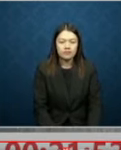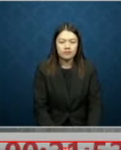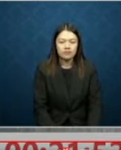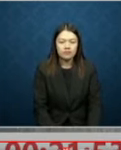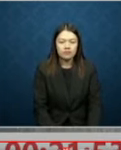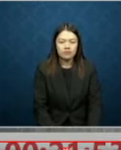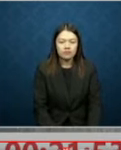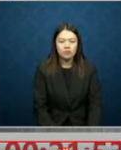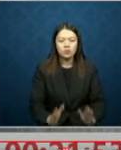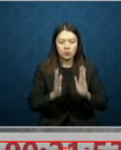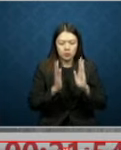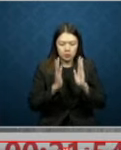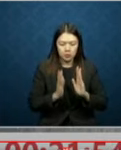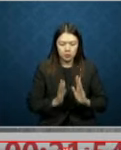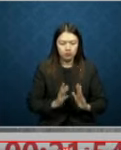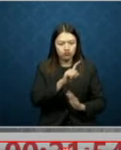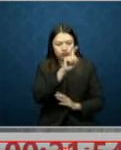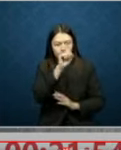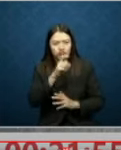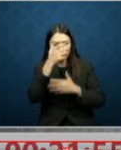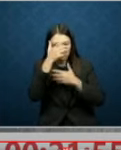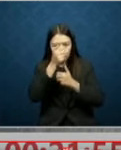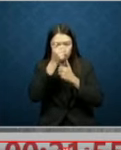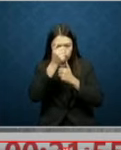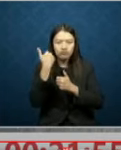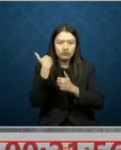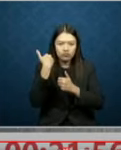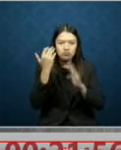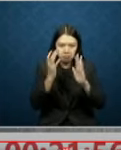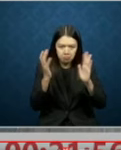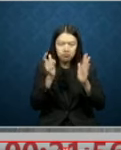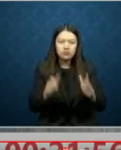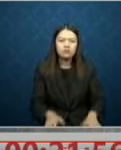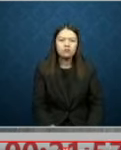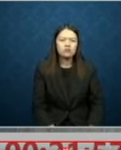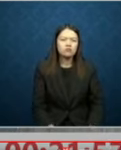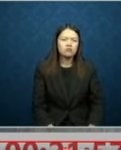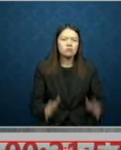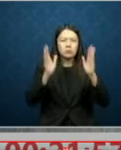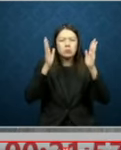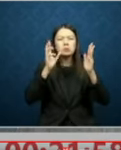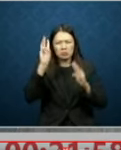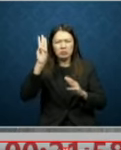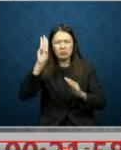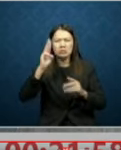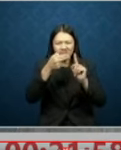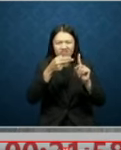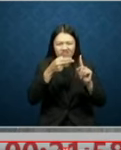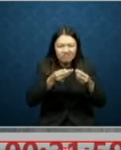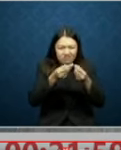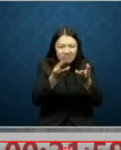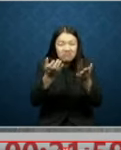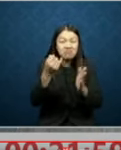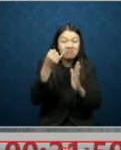มีผู้สนใจสงสัยเยอะนะครับว่าไอ้หาเสียงสัญญาว่าจะให้หมื่นบาทเนี่ยมันผิ